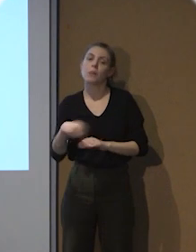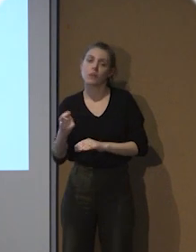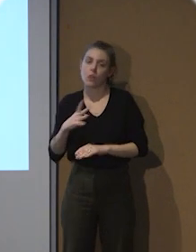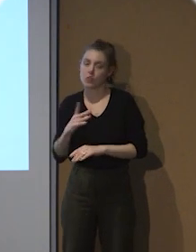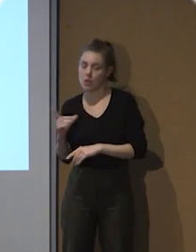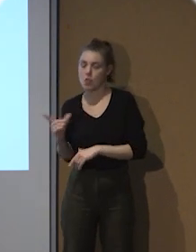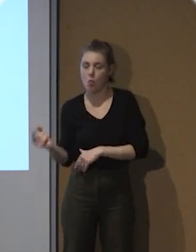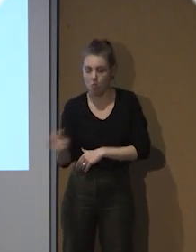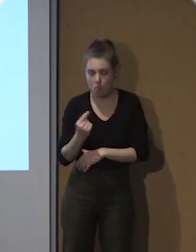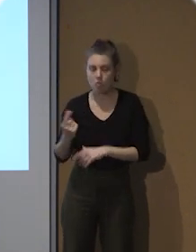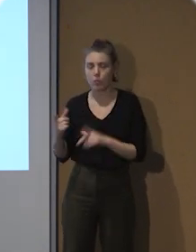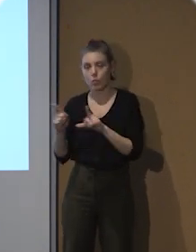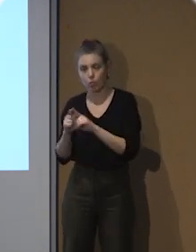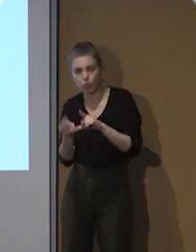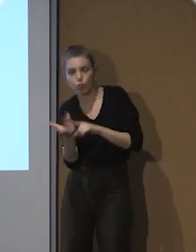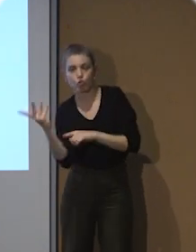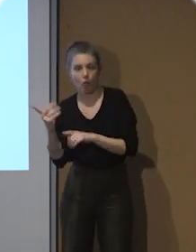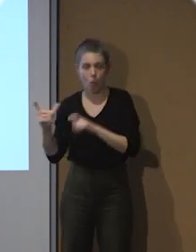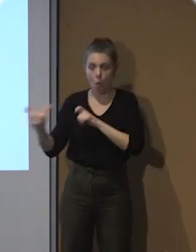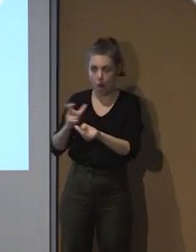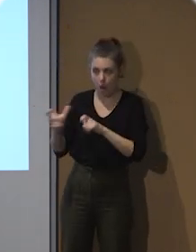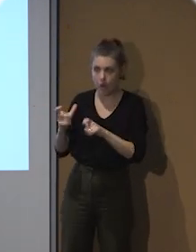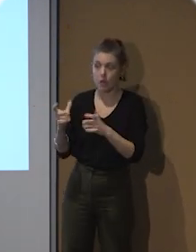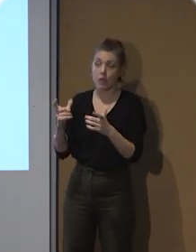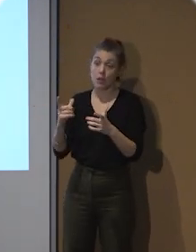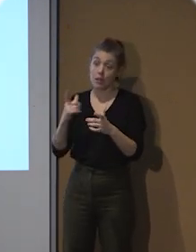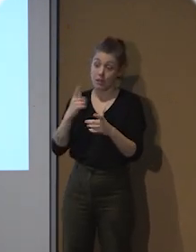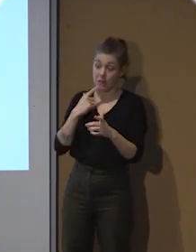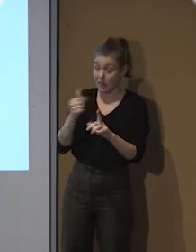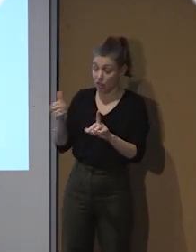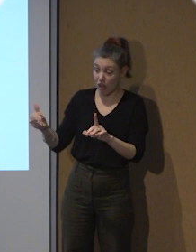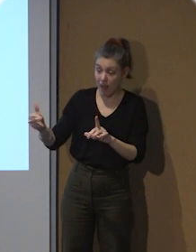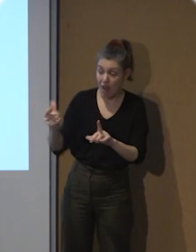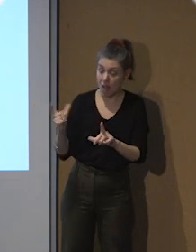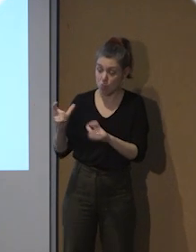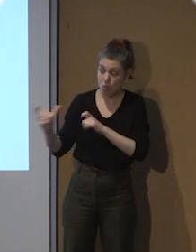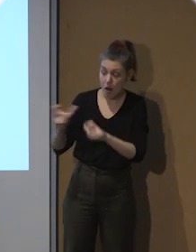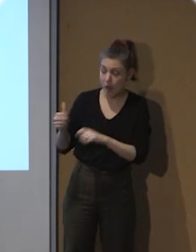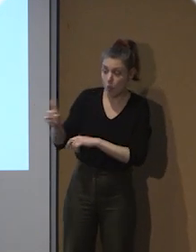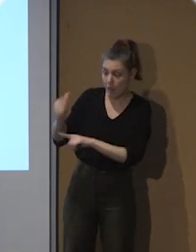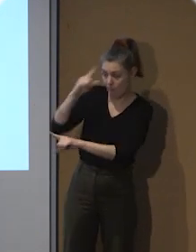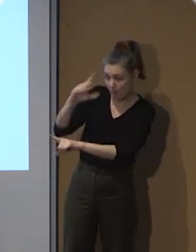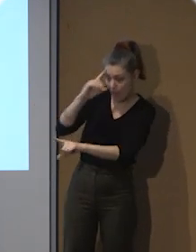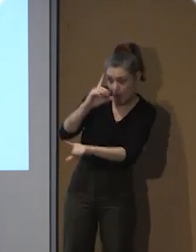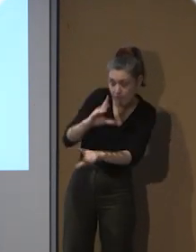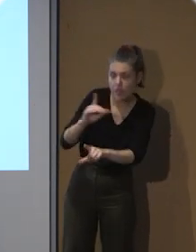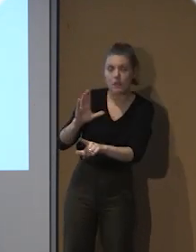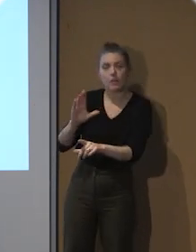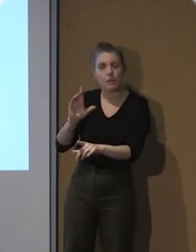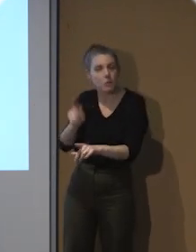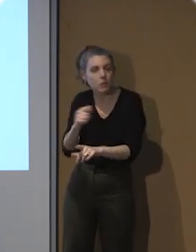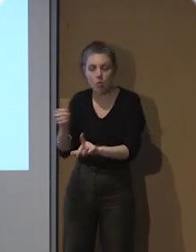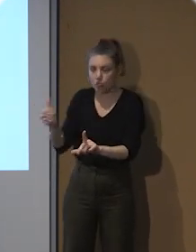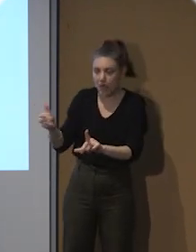correspondant PH, un ou deux, quelquefois plusieurs, dans chaque spécialité pour le besoin d'un avis spécialisé.